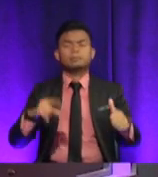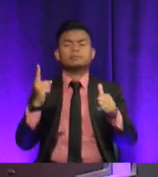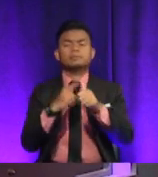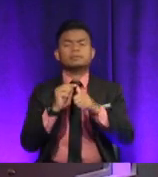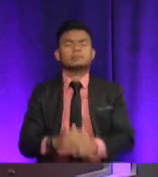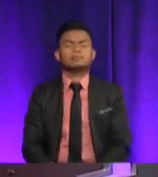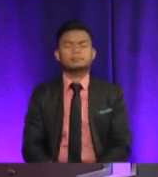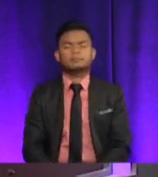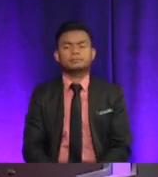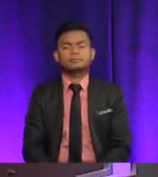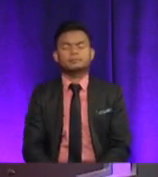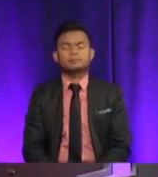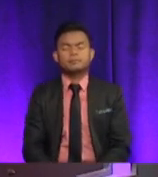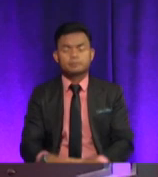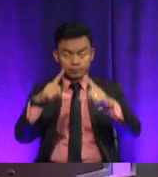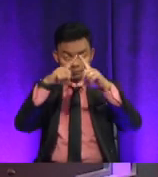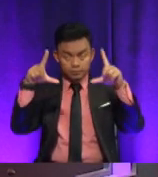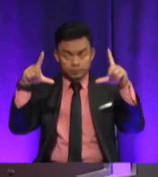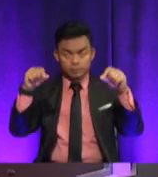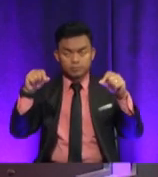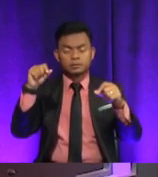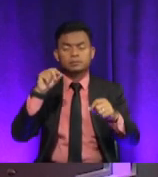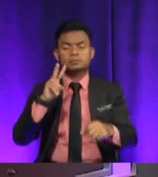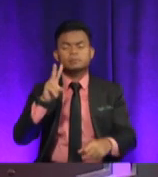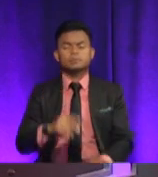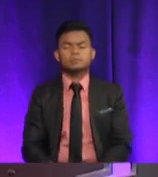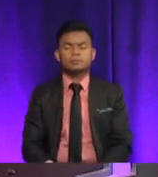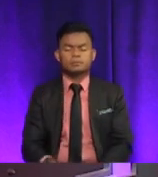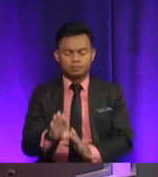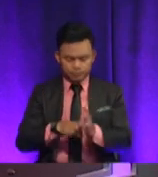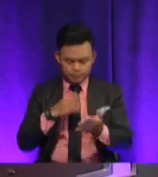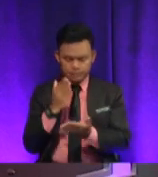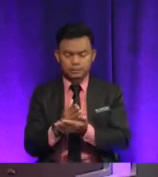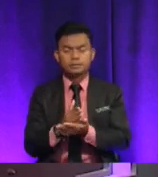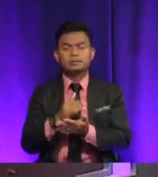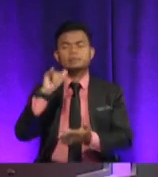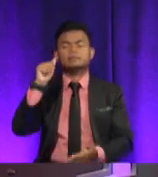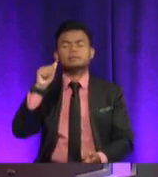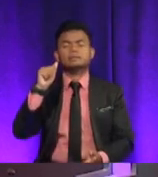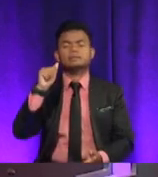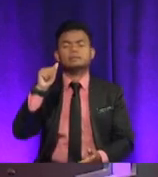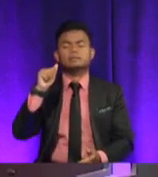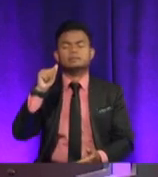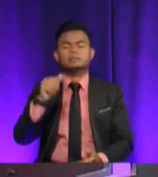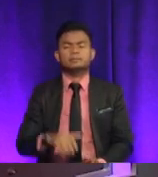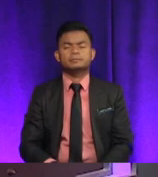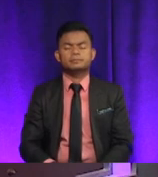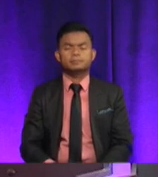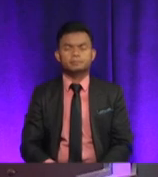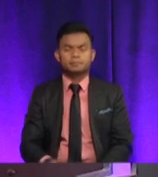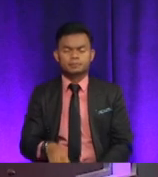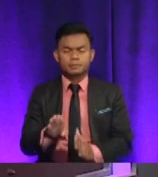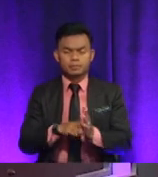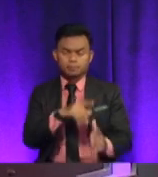rangkap yang kedua berhenti ia Seraya berperi berpita kepada tiga menteri Oke ayuhai menteri Pergilah diri